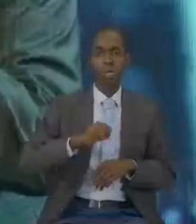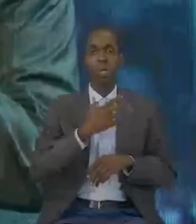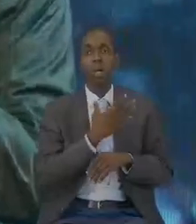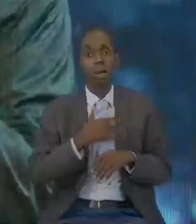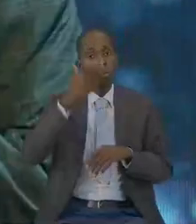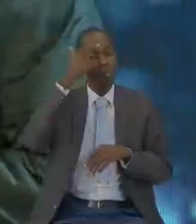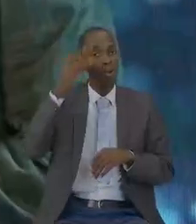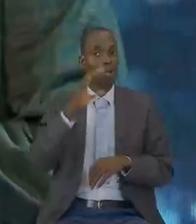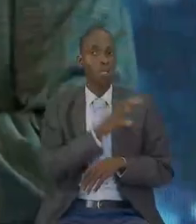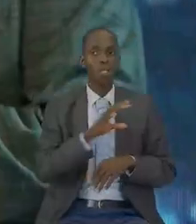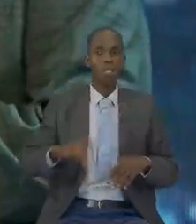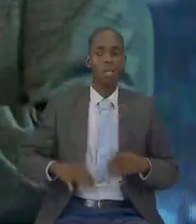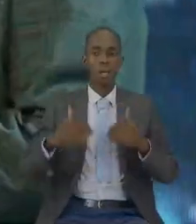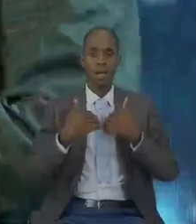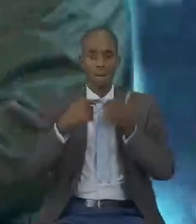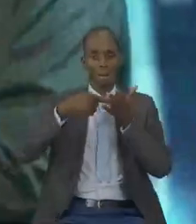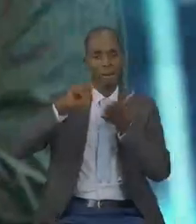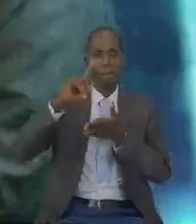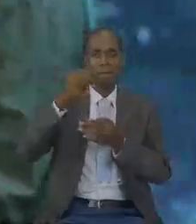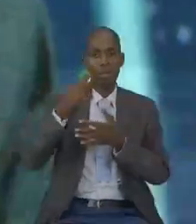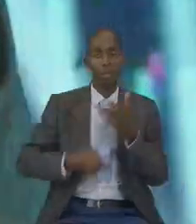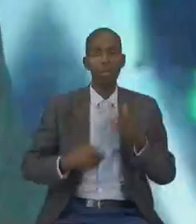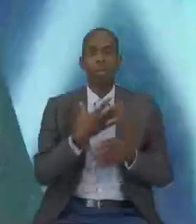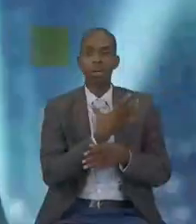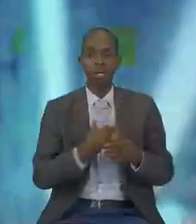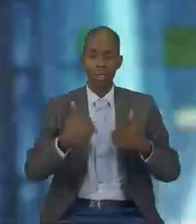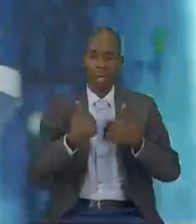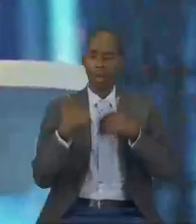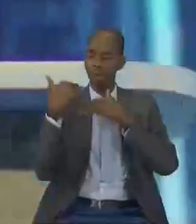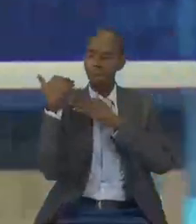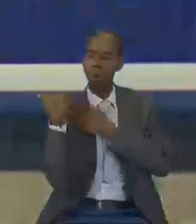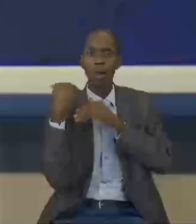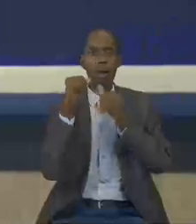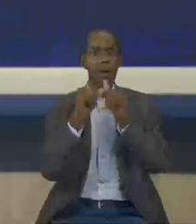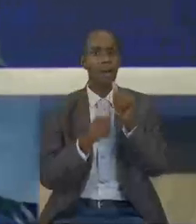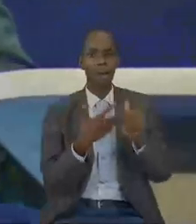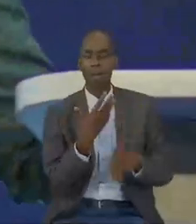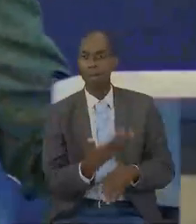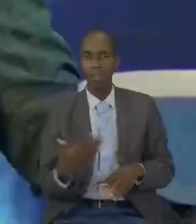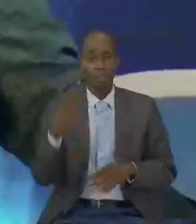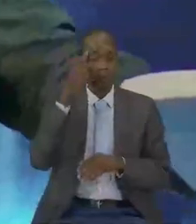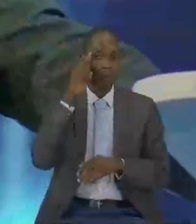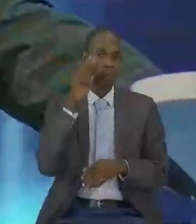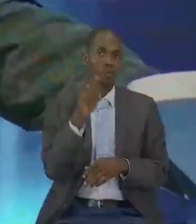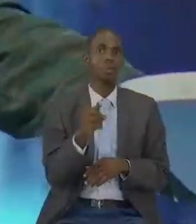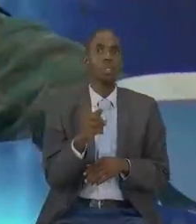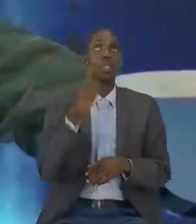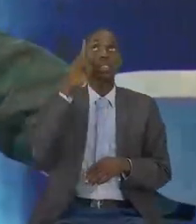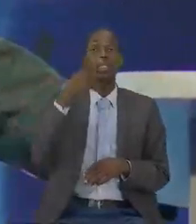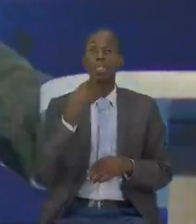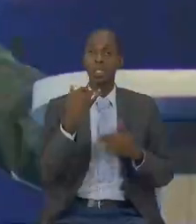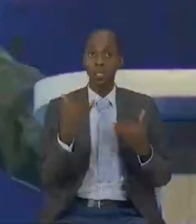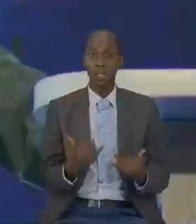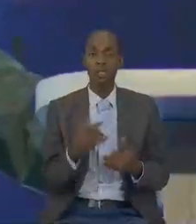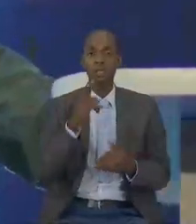toute ta condamnation. Et parce que Christ a payé le prix. Et maintenant qu'il a porté tout pour